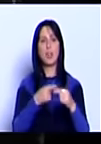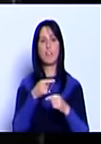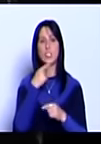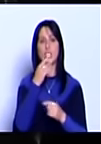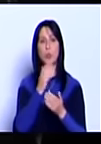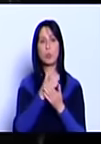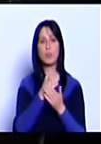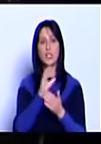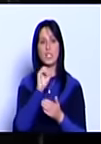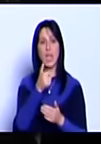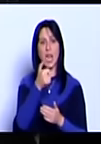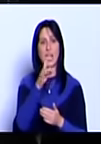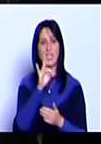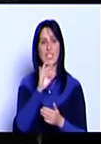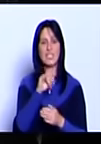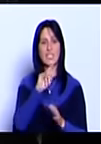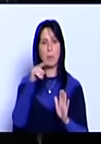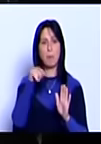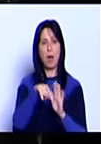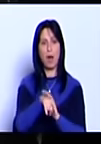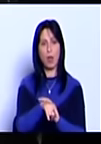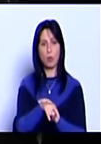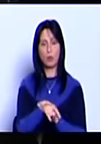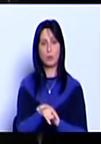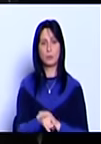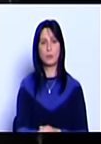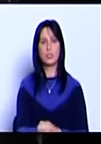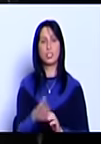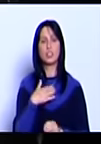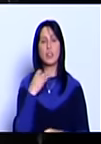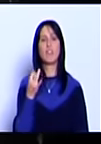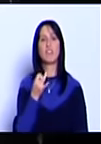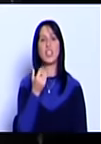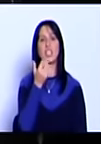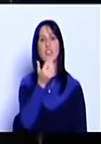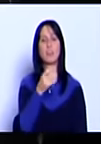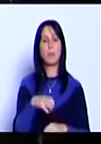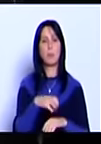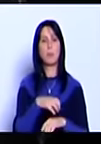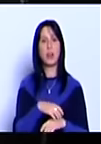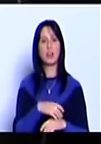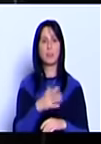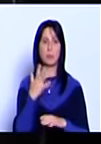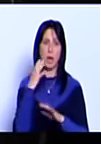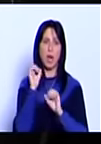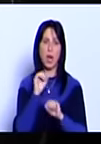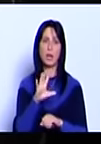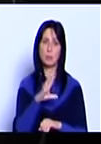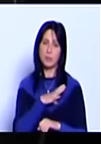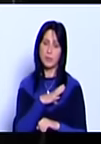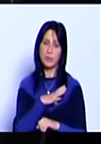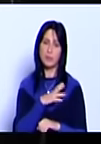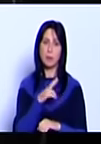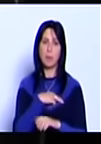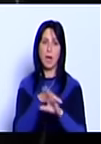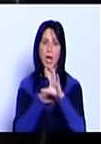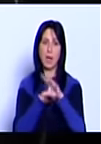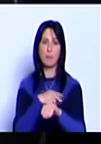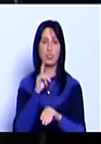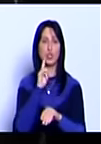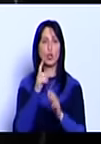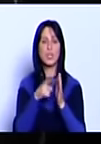მაქვს საღტრისის მაღაროზე. ჩვენ გვაინტერესებს თქვენმა პარტიამ თუ დაუჭირა მხარი პარლამენტში